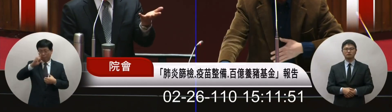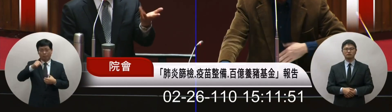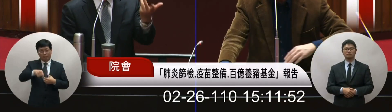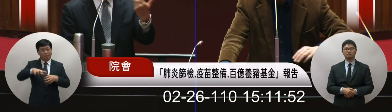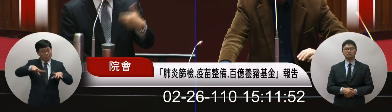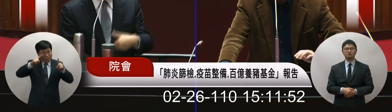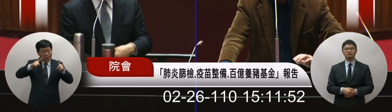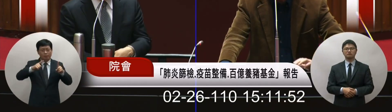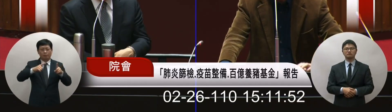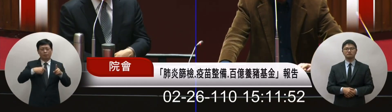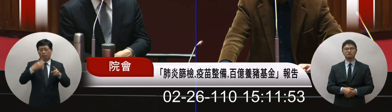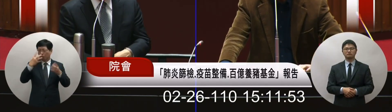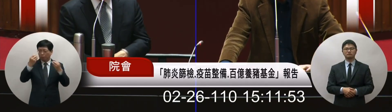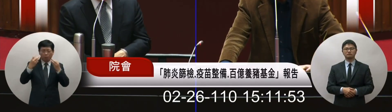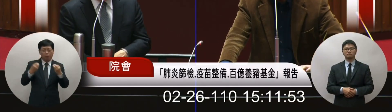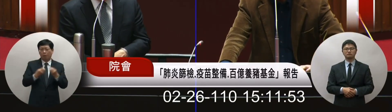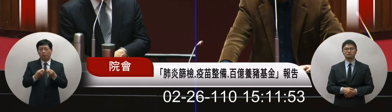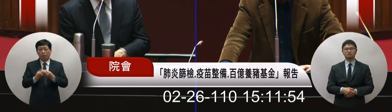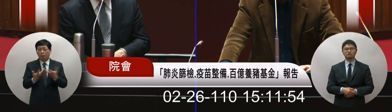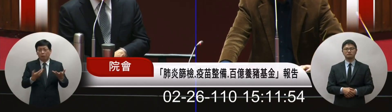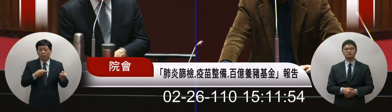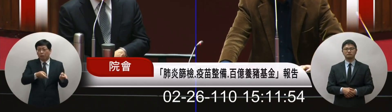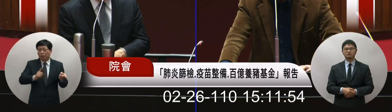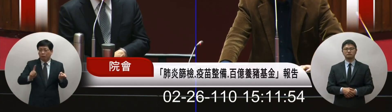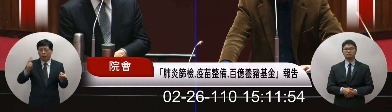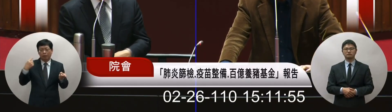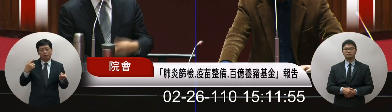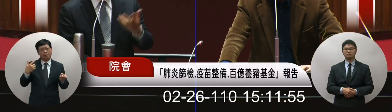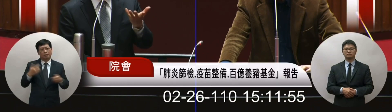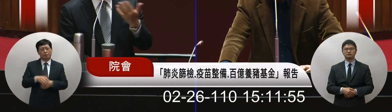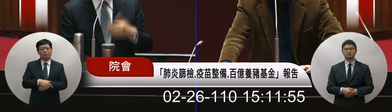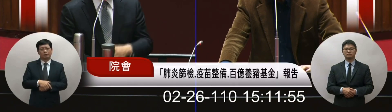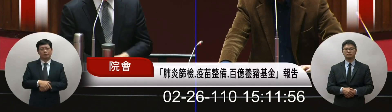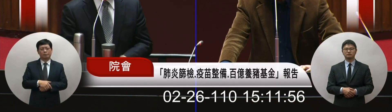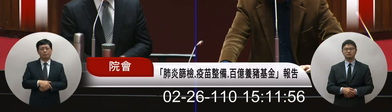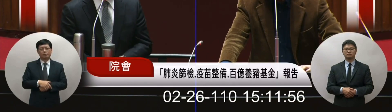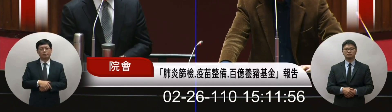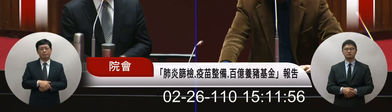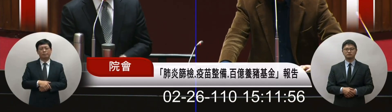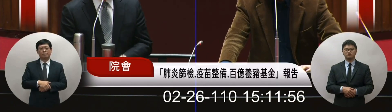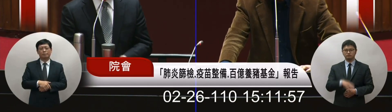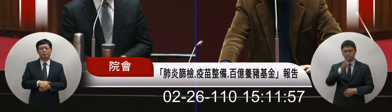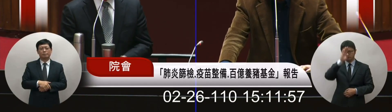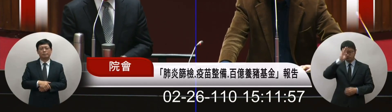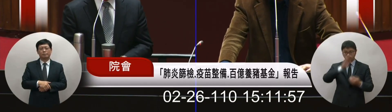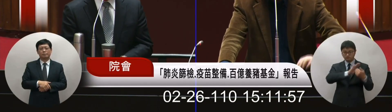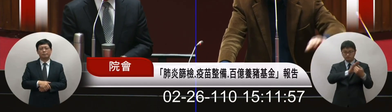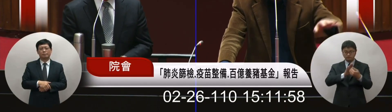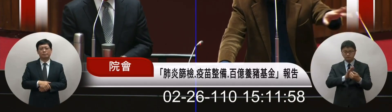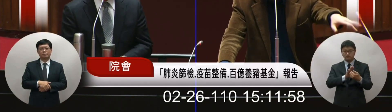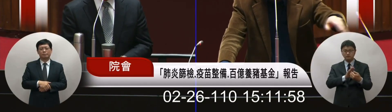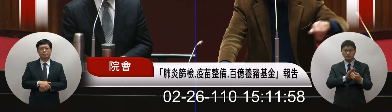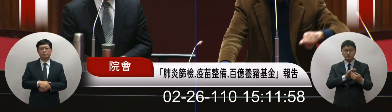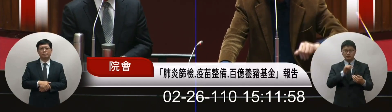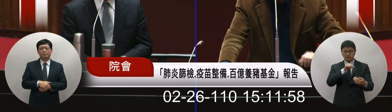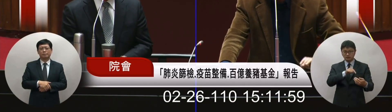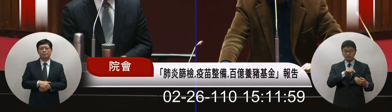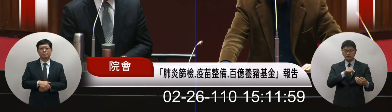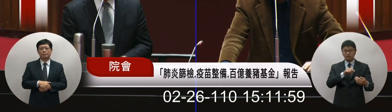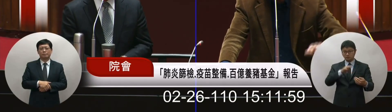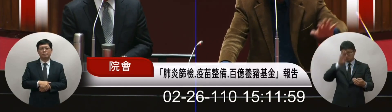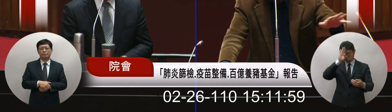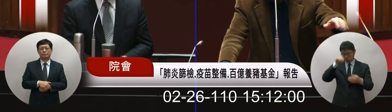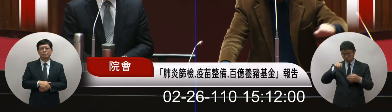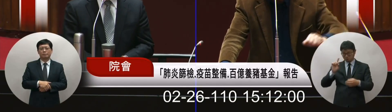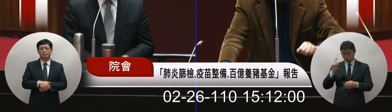尼，所以说搞不清楚 SARS 唔知是对对啦。 在防疫上也不一定要知道它从哪里来